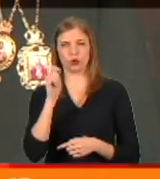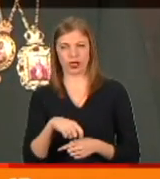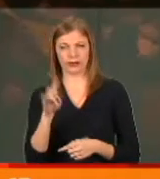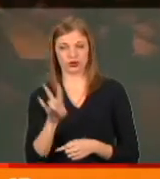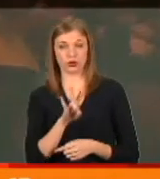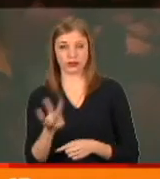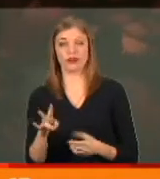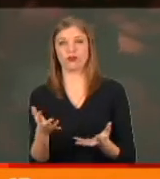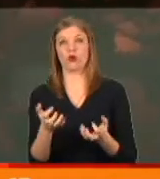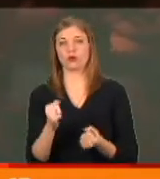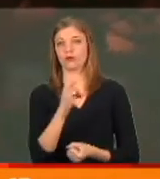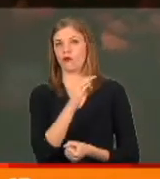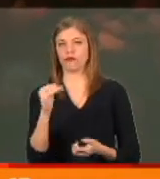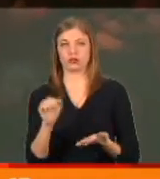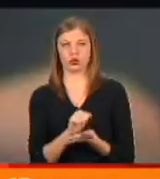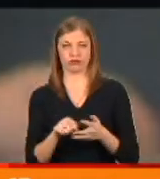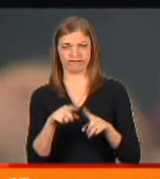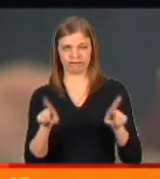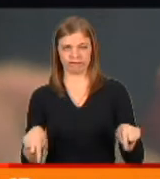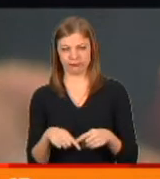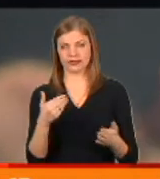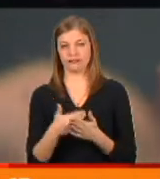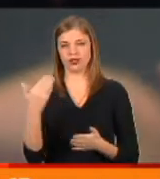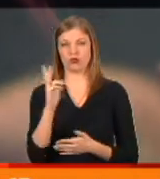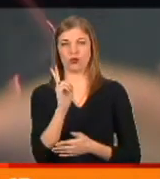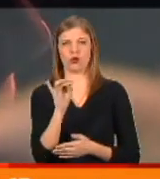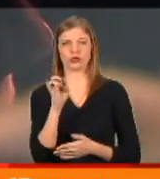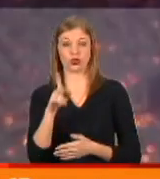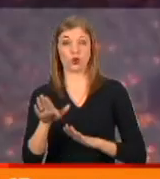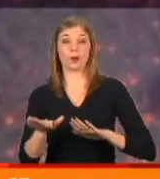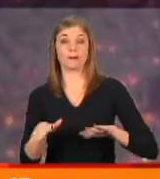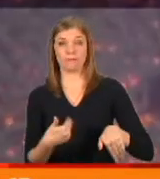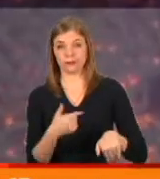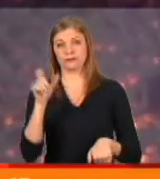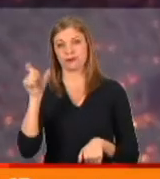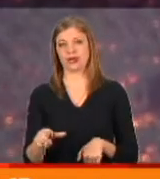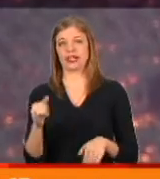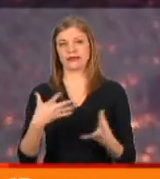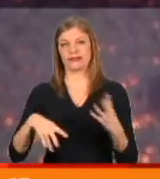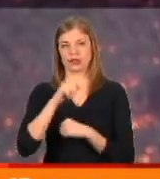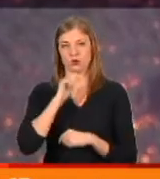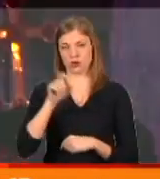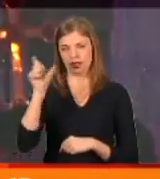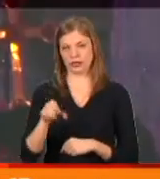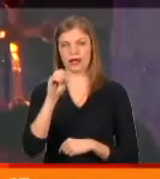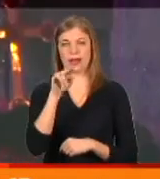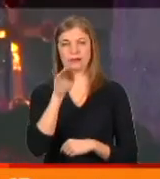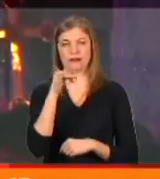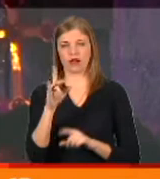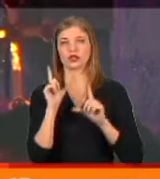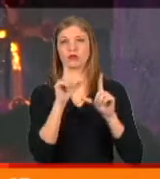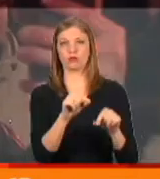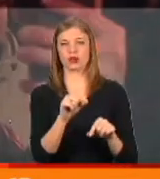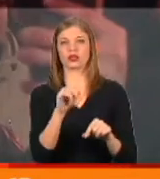помісної церкви – отримання офіційного документа від Константинополя. Потомос, митрополит Київський і всієї України Епіфаній